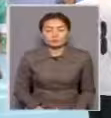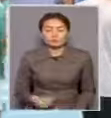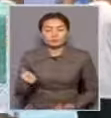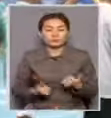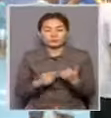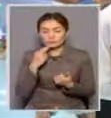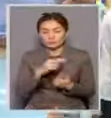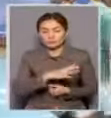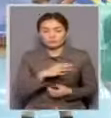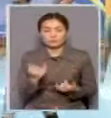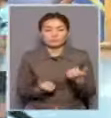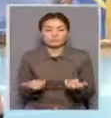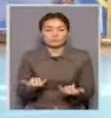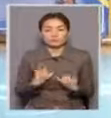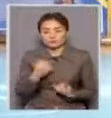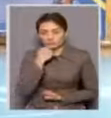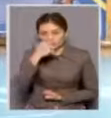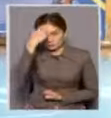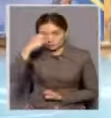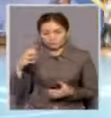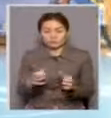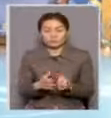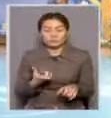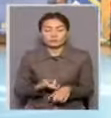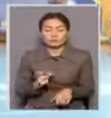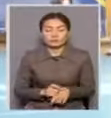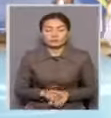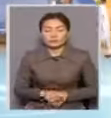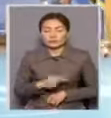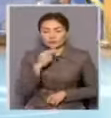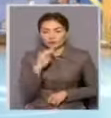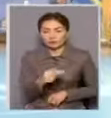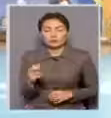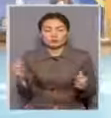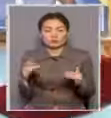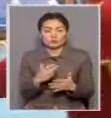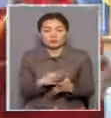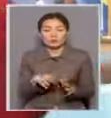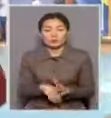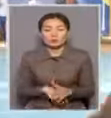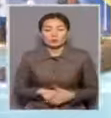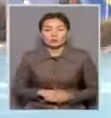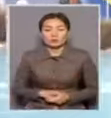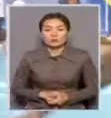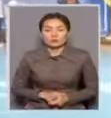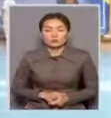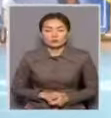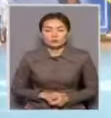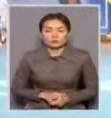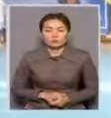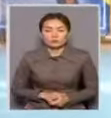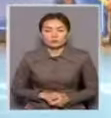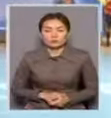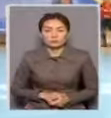деңгейде болды. Ұйымдастырушыларға көп-көп рахмет. Командалар өте сапалы жиналған, құрамдары мықты. Бірақ та біз